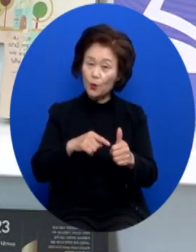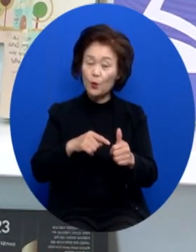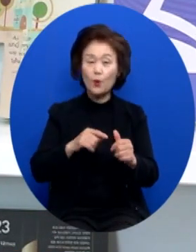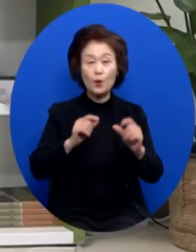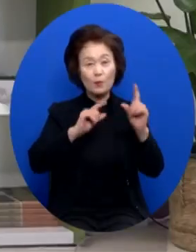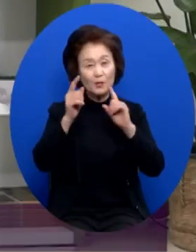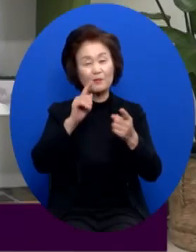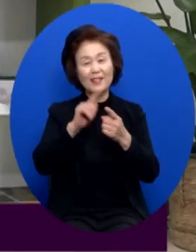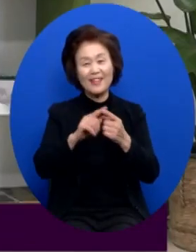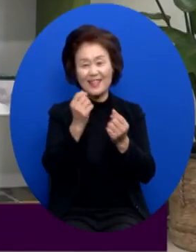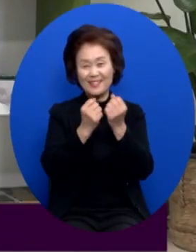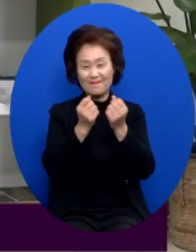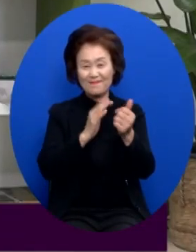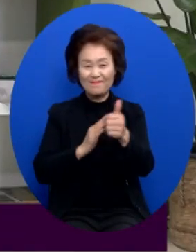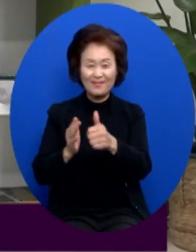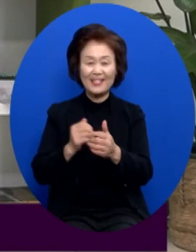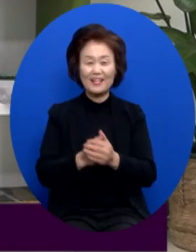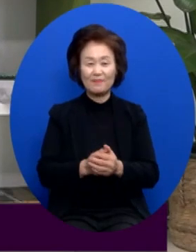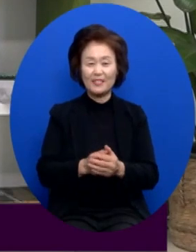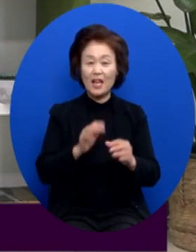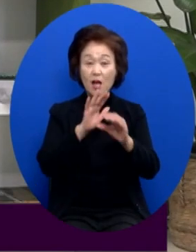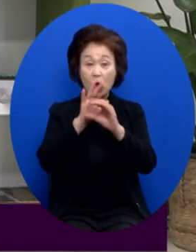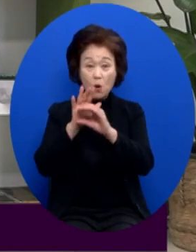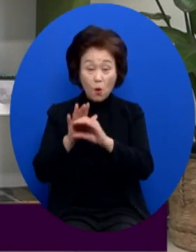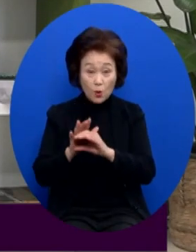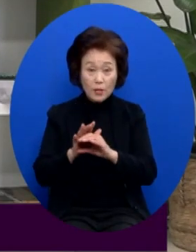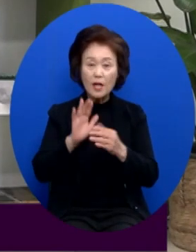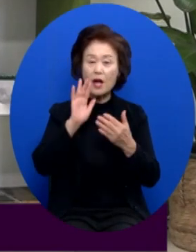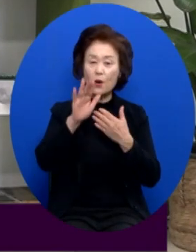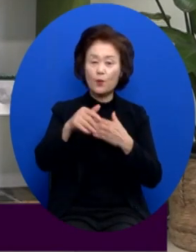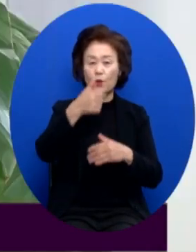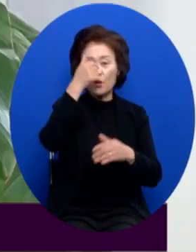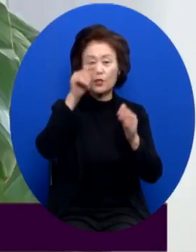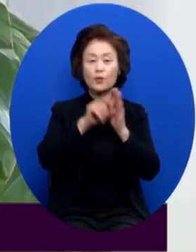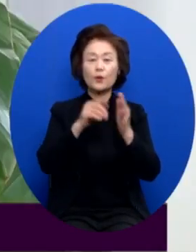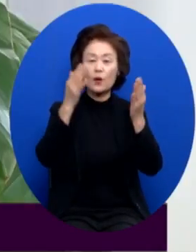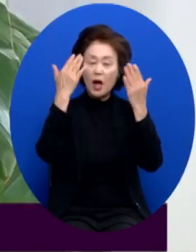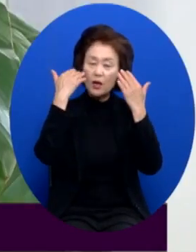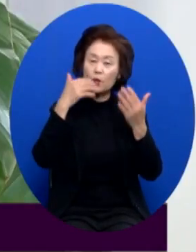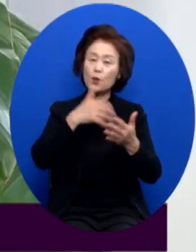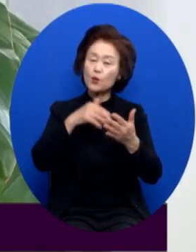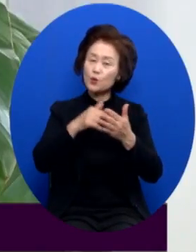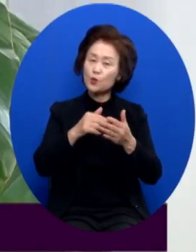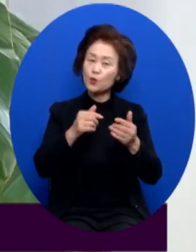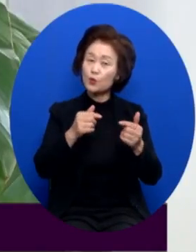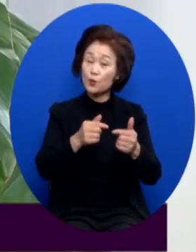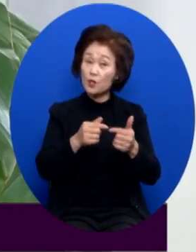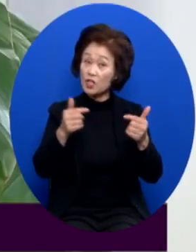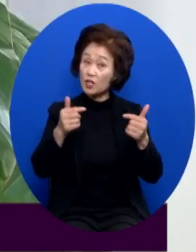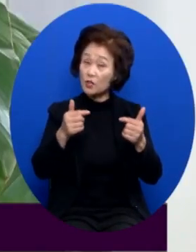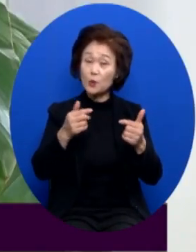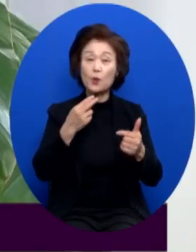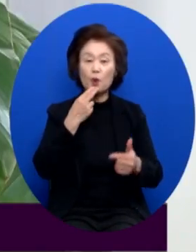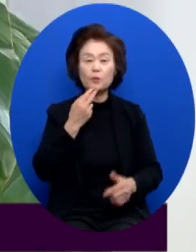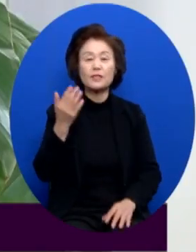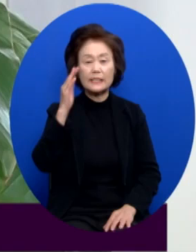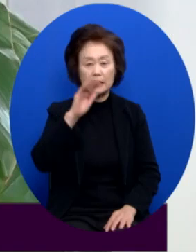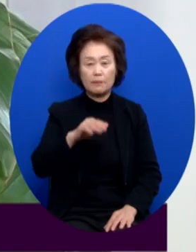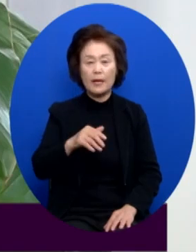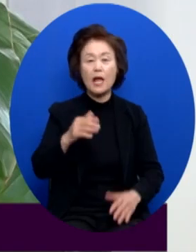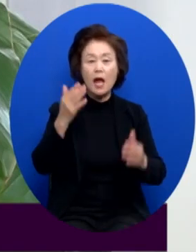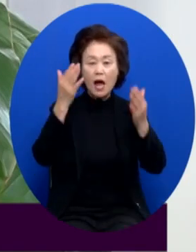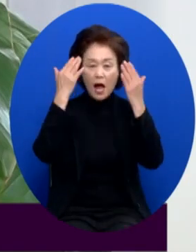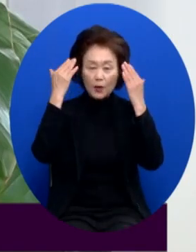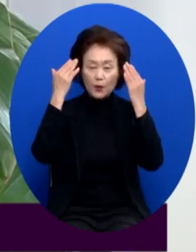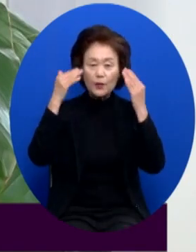좀 해주십시오. Since the COVID pandemic, the Christian schools have not grown, but the enrollment, the number of students in